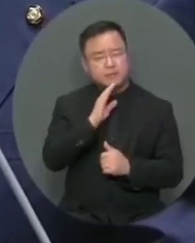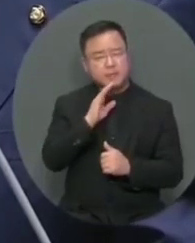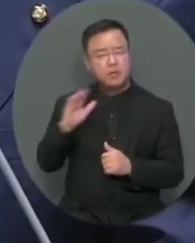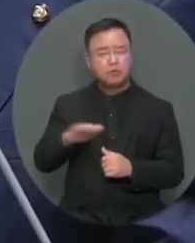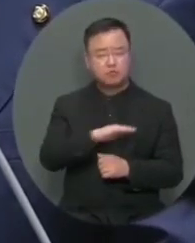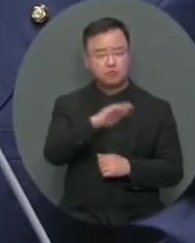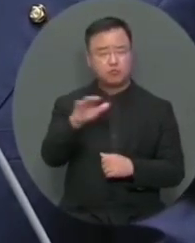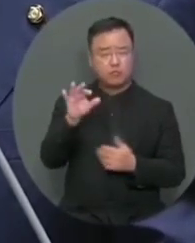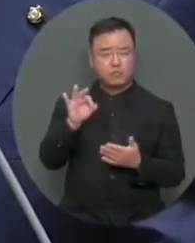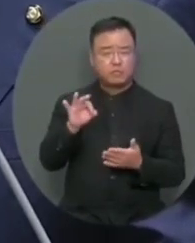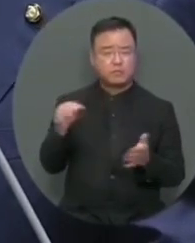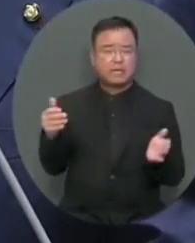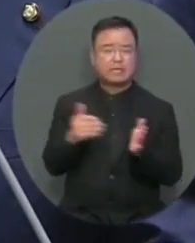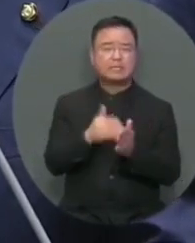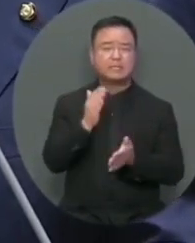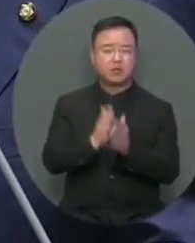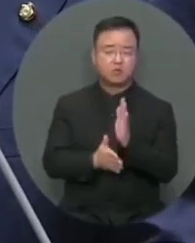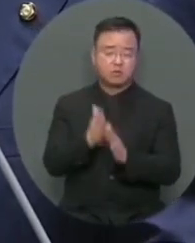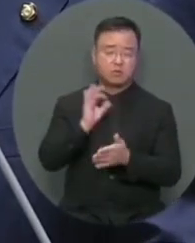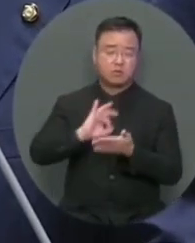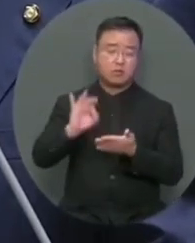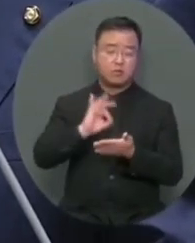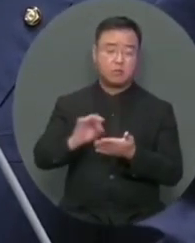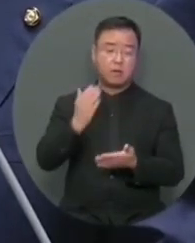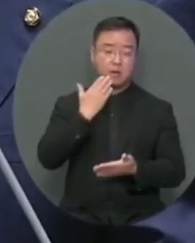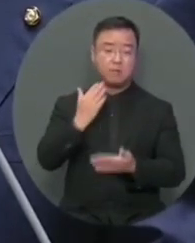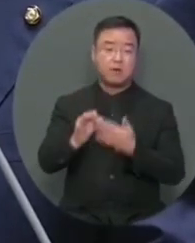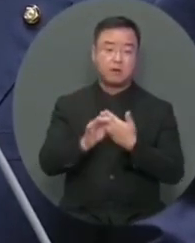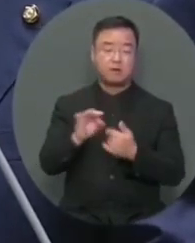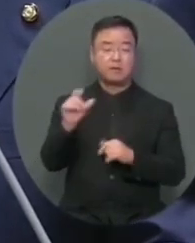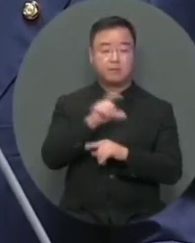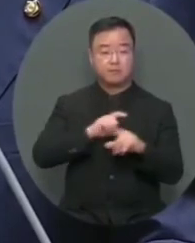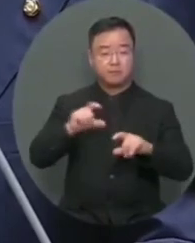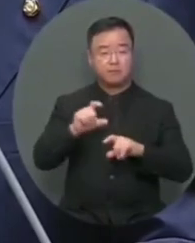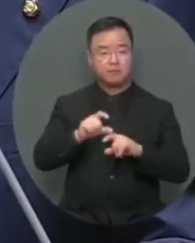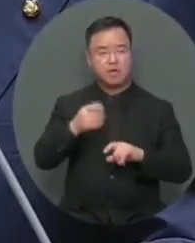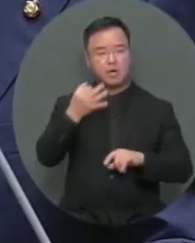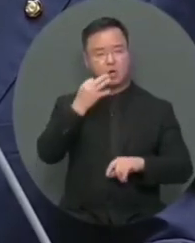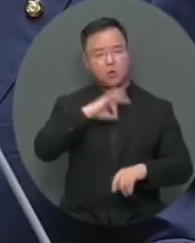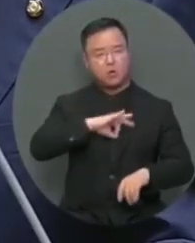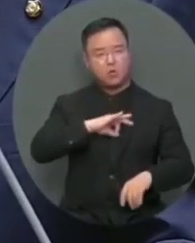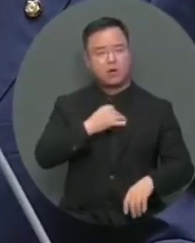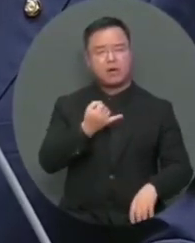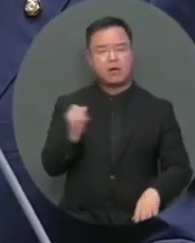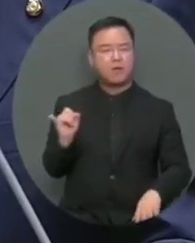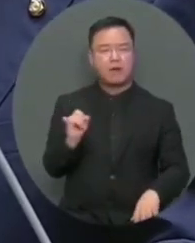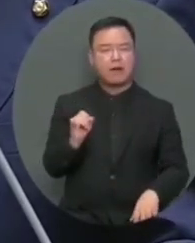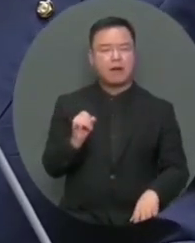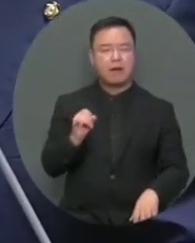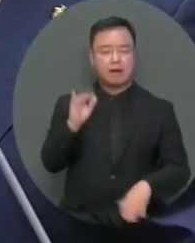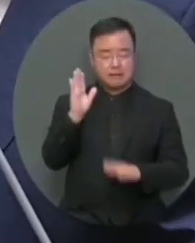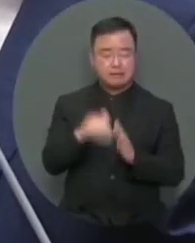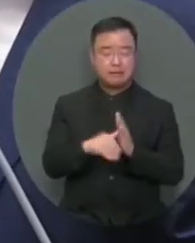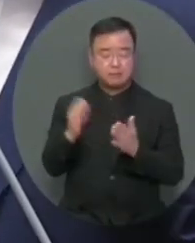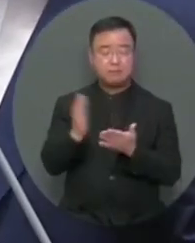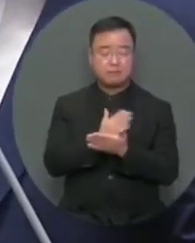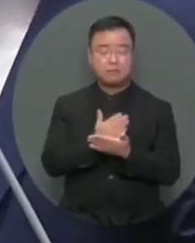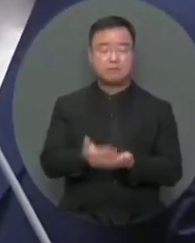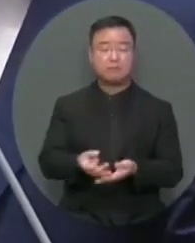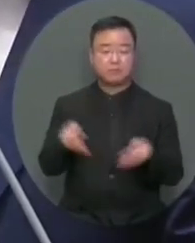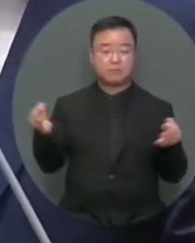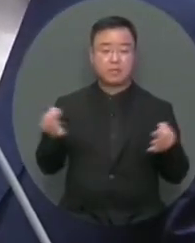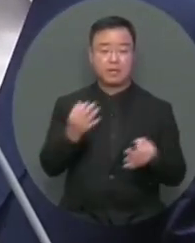재정이 무한대로 우리가 쓸 수 있다면야 그것이 다소 비효율이 발생하더라도 아무 문제 없이 배분을